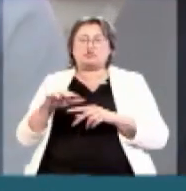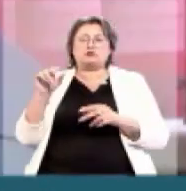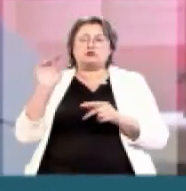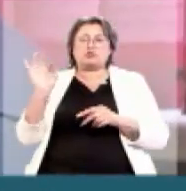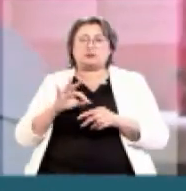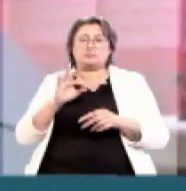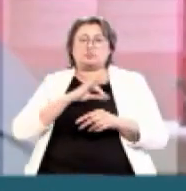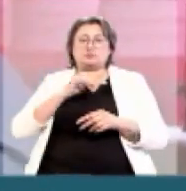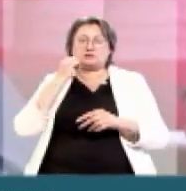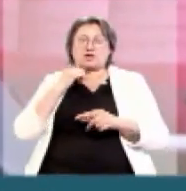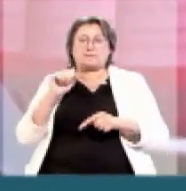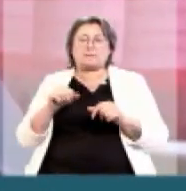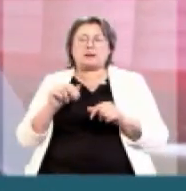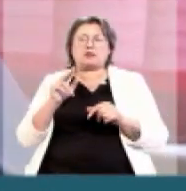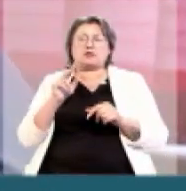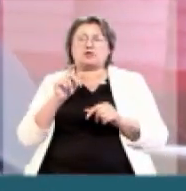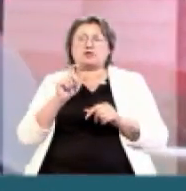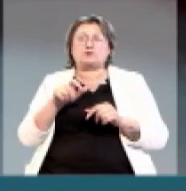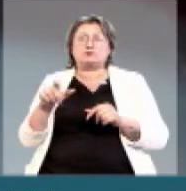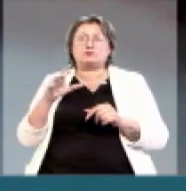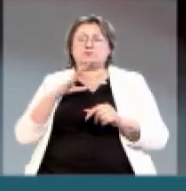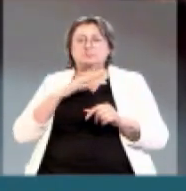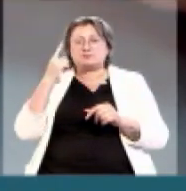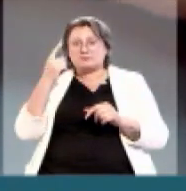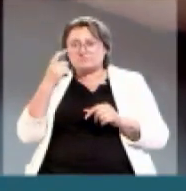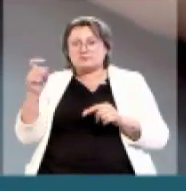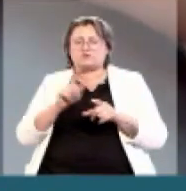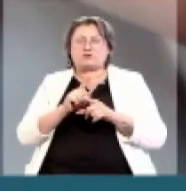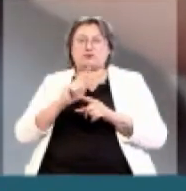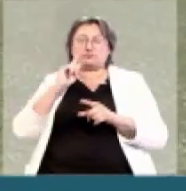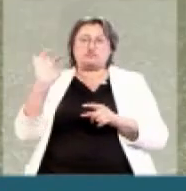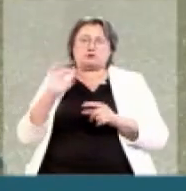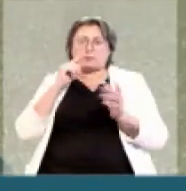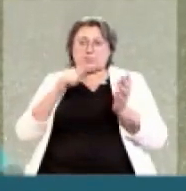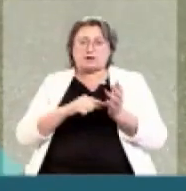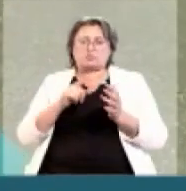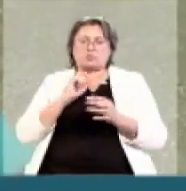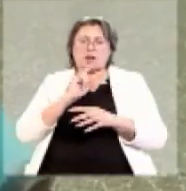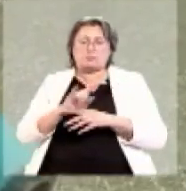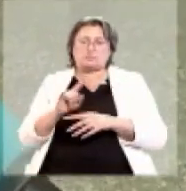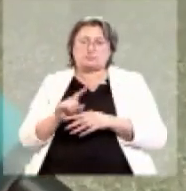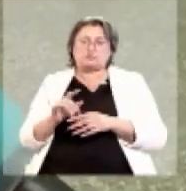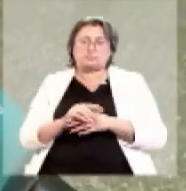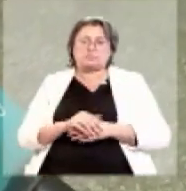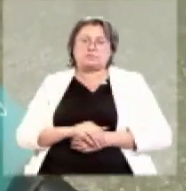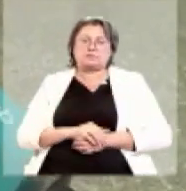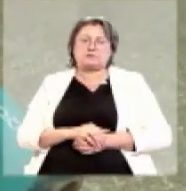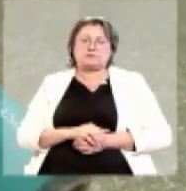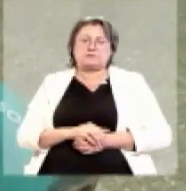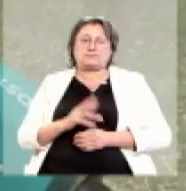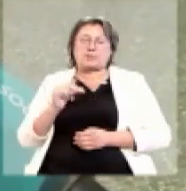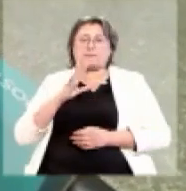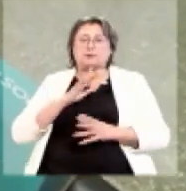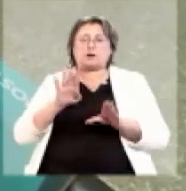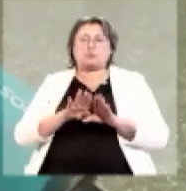де жиі қолданады. Ал тұрғындар қанша хабардар болса да, олардың торына жиі түседі. Ондай жағдай болған, менмен бес, а менім